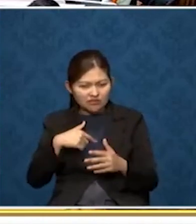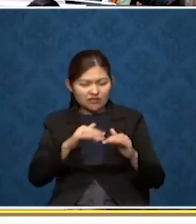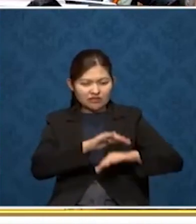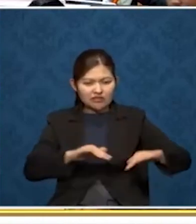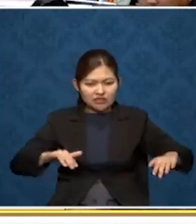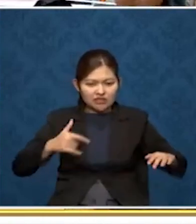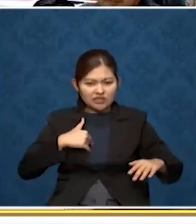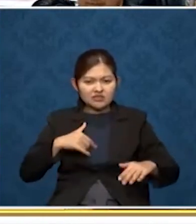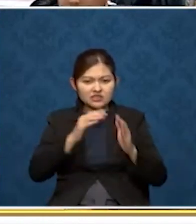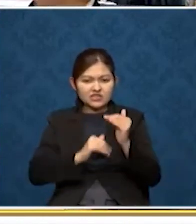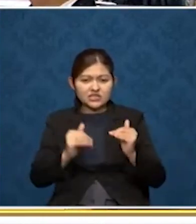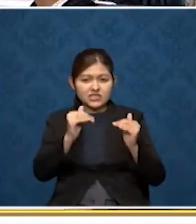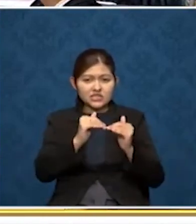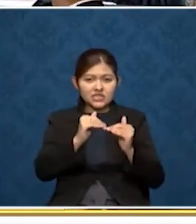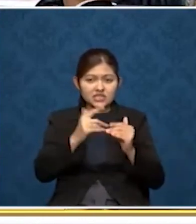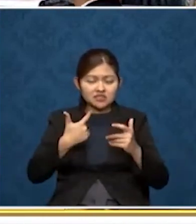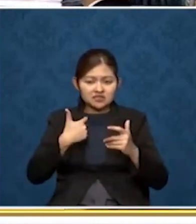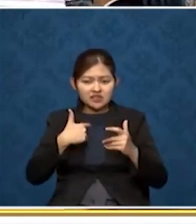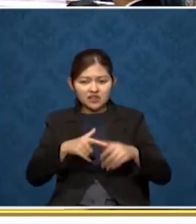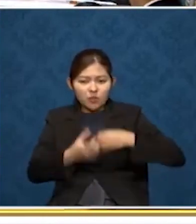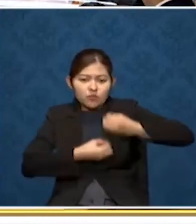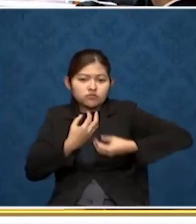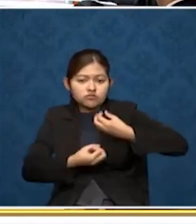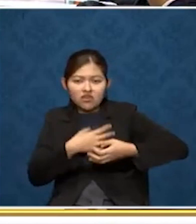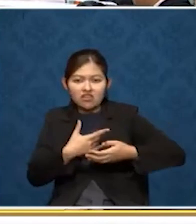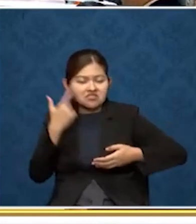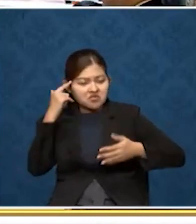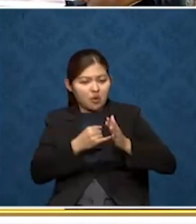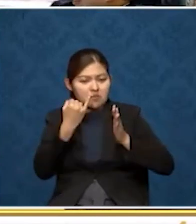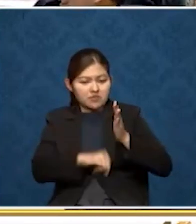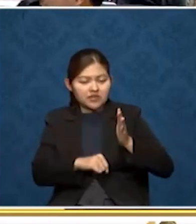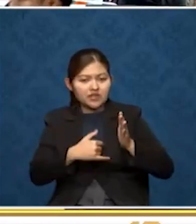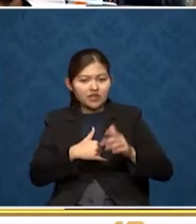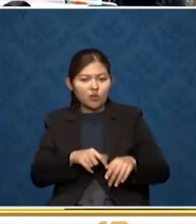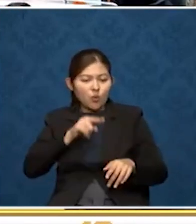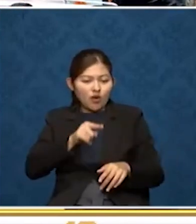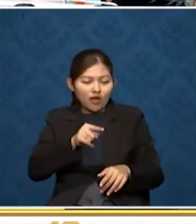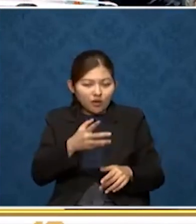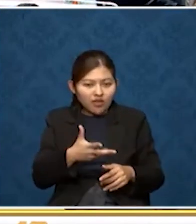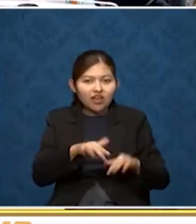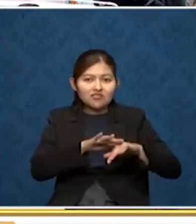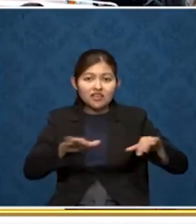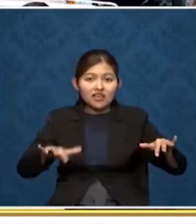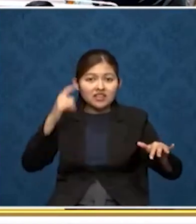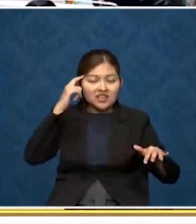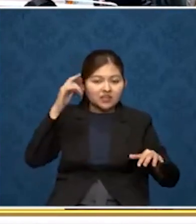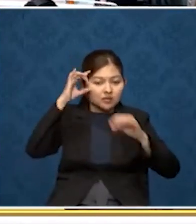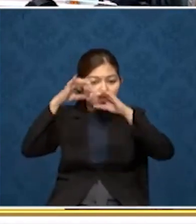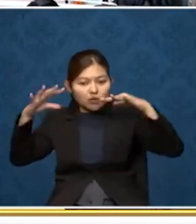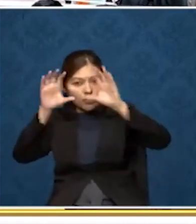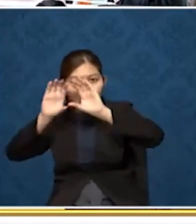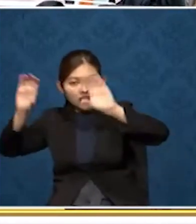ที่ใช้สิทธิและเสรีภาพในการแสดงออกตำหนิเยาวชนที่มีแนวคิดไม่ตรงกับ